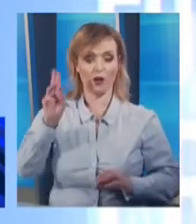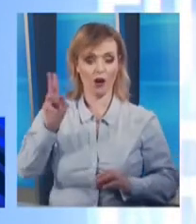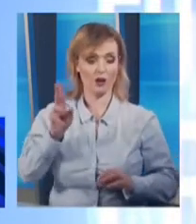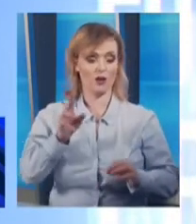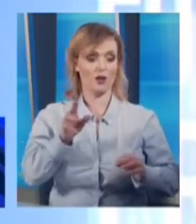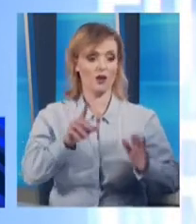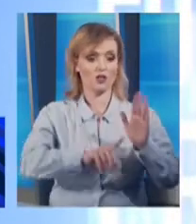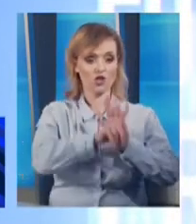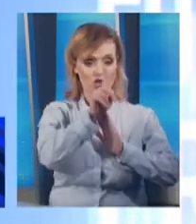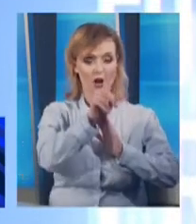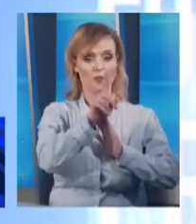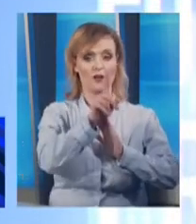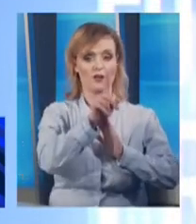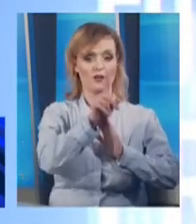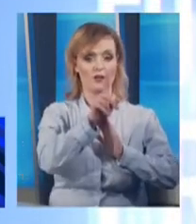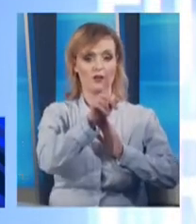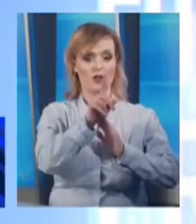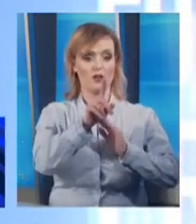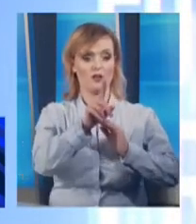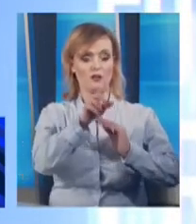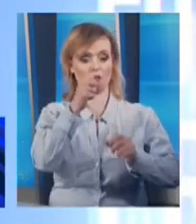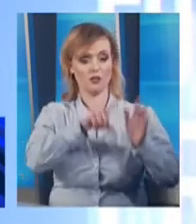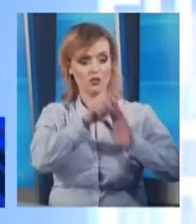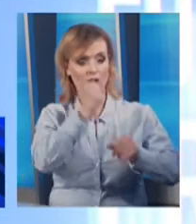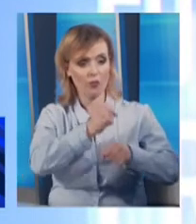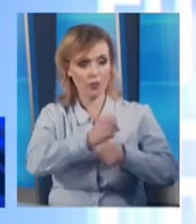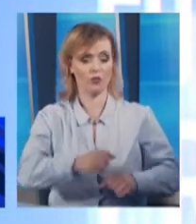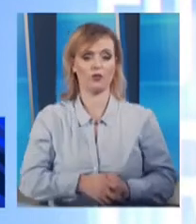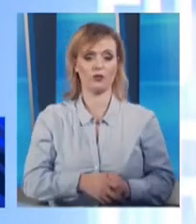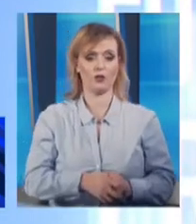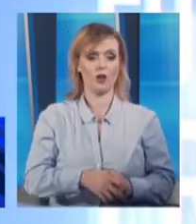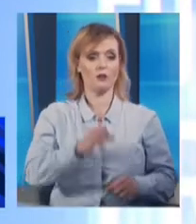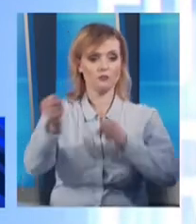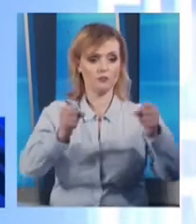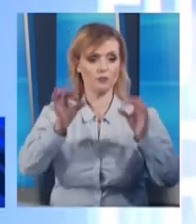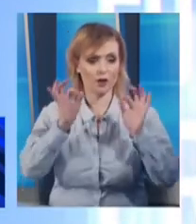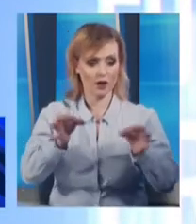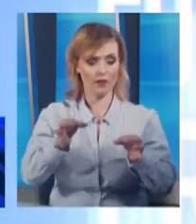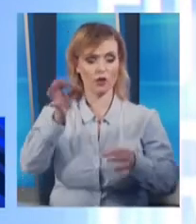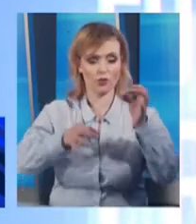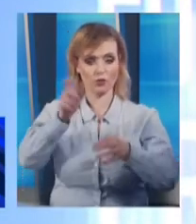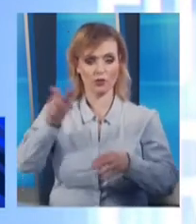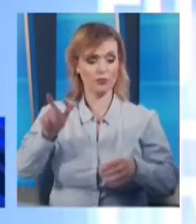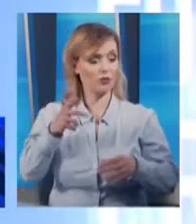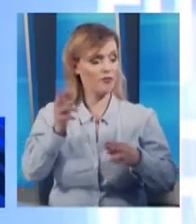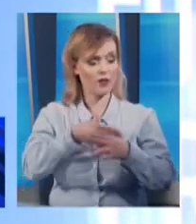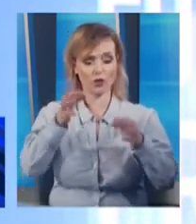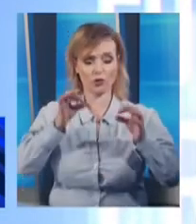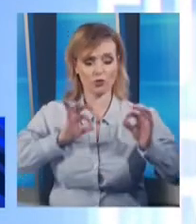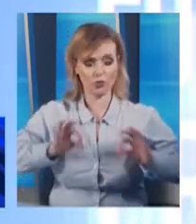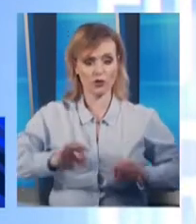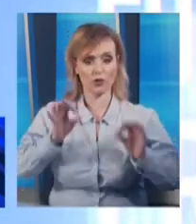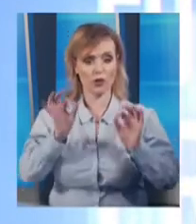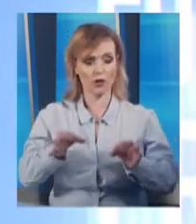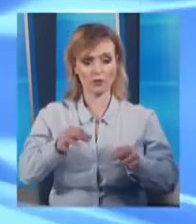să înceapă să dea un semnal în mediul procurorilor, judecătorilor, că așa, fără o justiție corectă nu putem